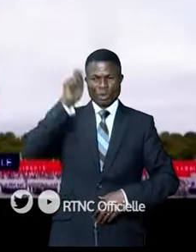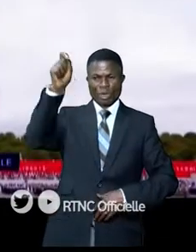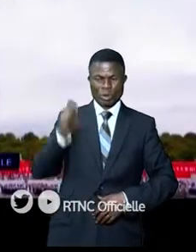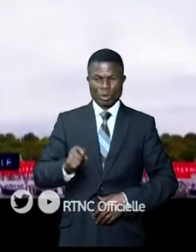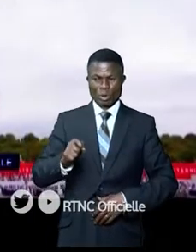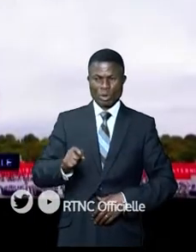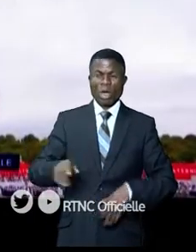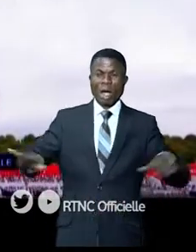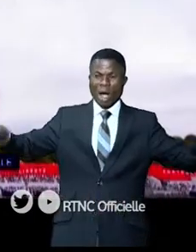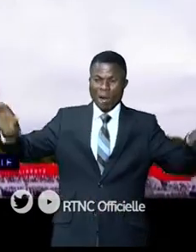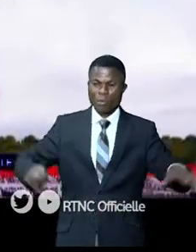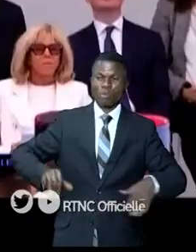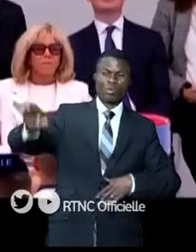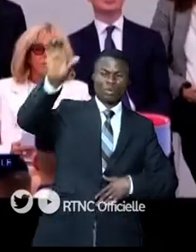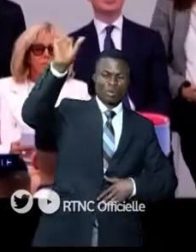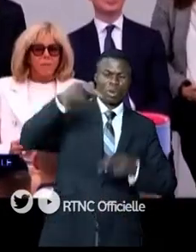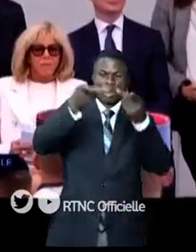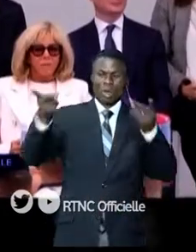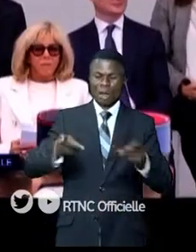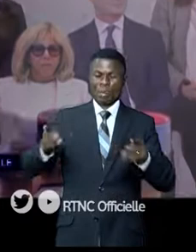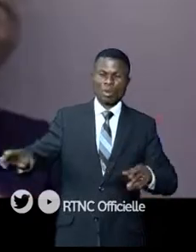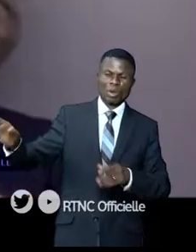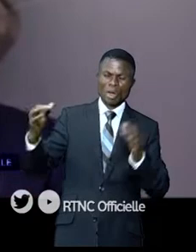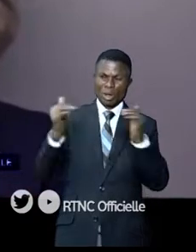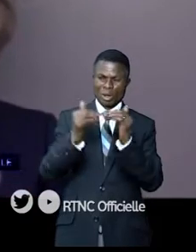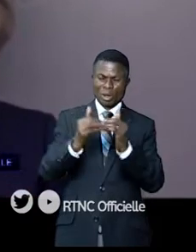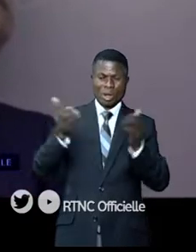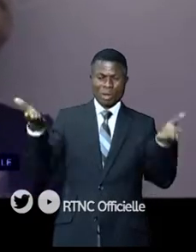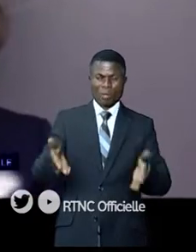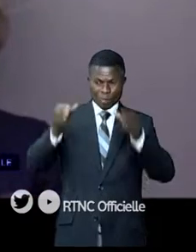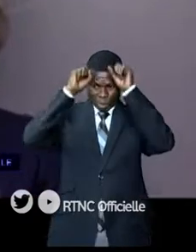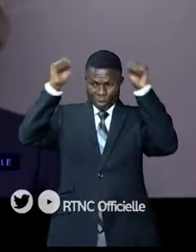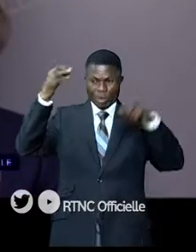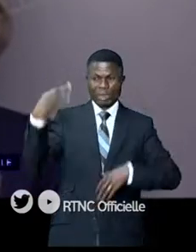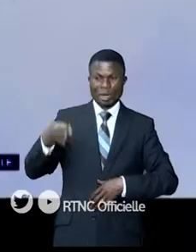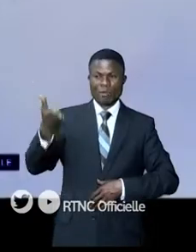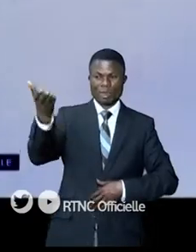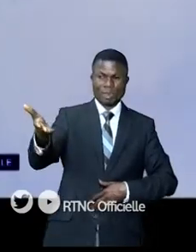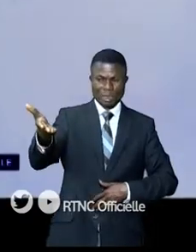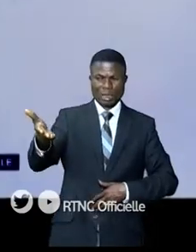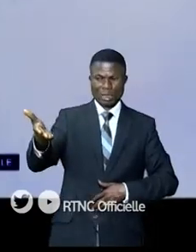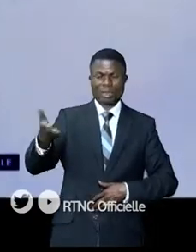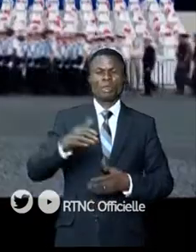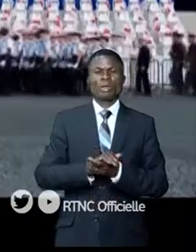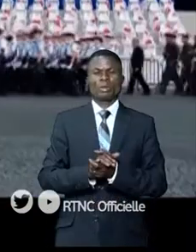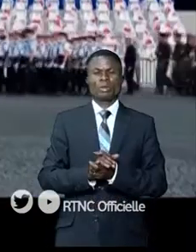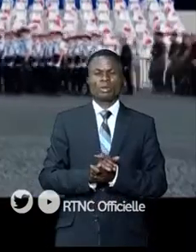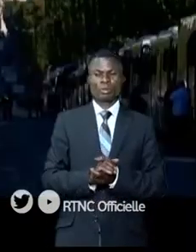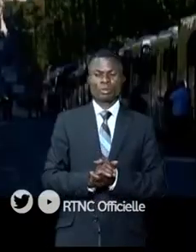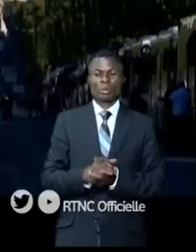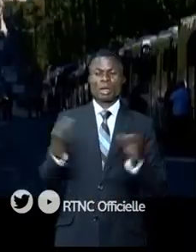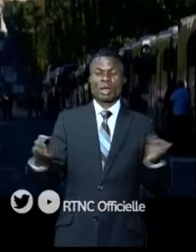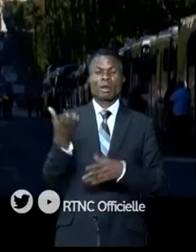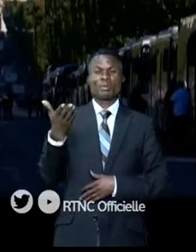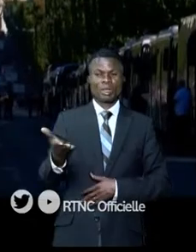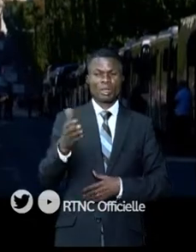parades aériennes à la place de la Concorde en présence d'Emmanuel Macron, le président français. À cette